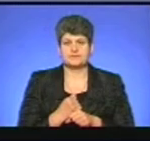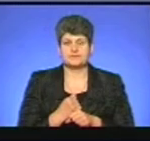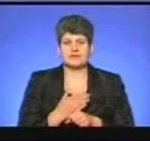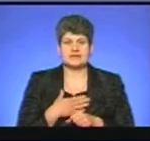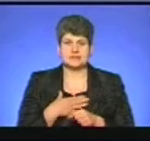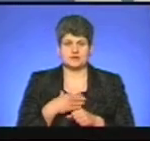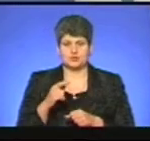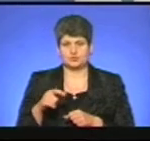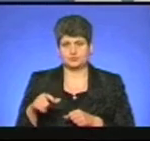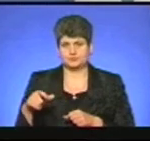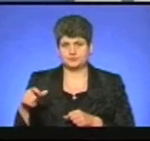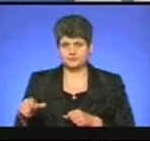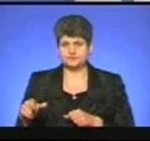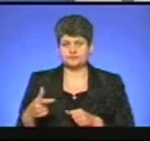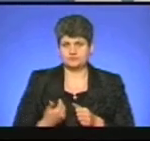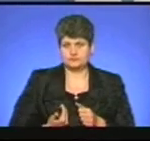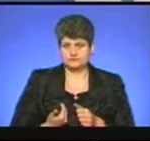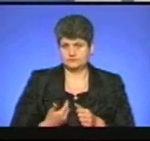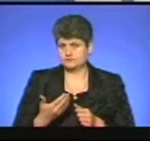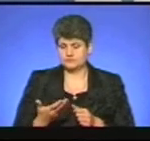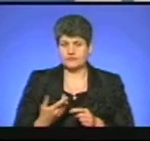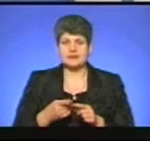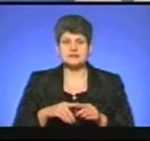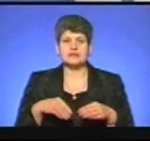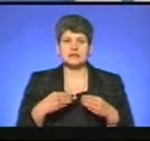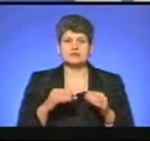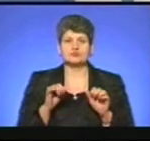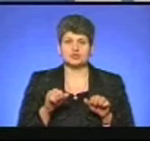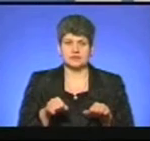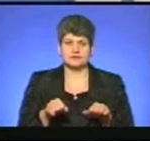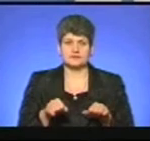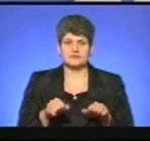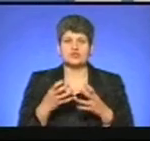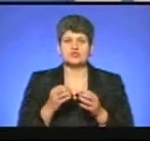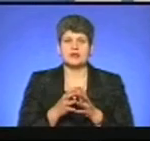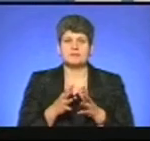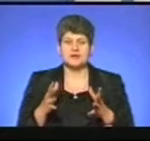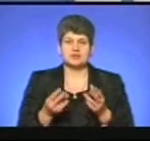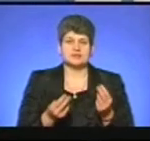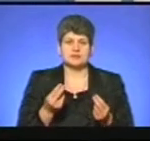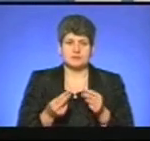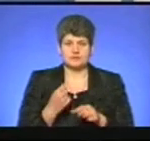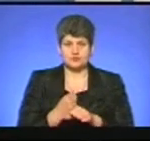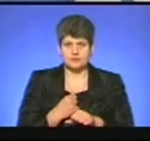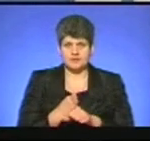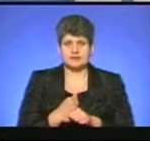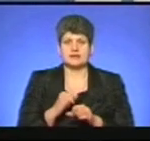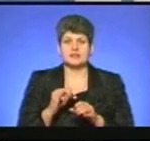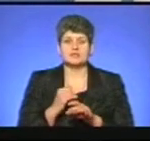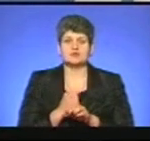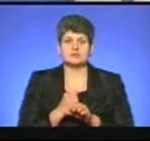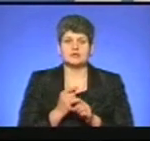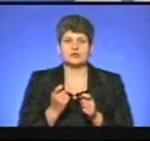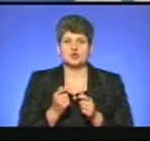нашою публікою вживу. Це дасть можливість ще більше забав зробити, ну і зробити